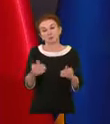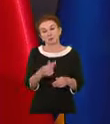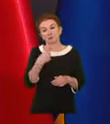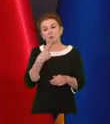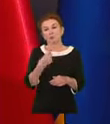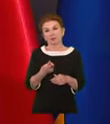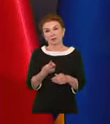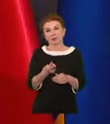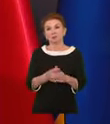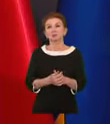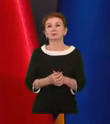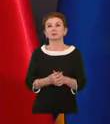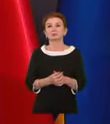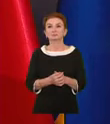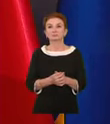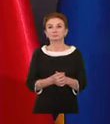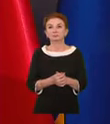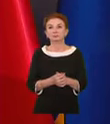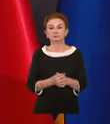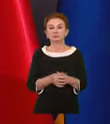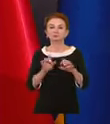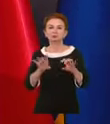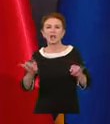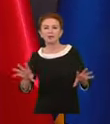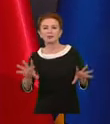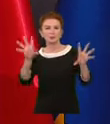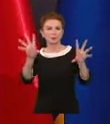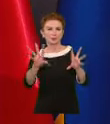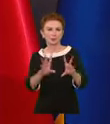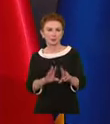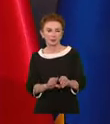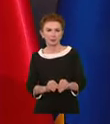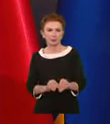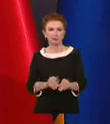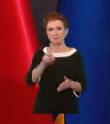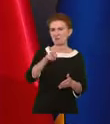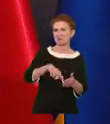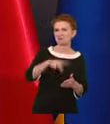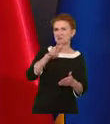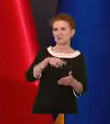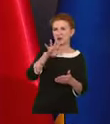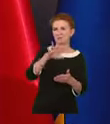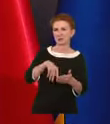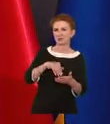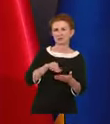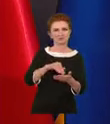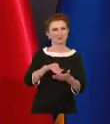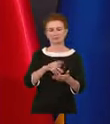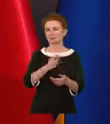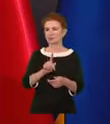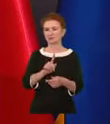całą pewnością powiedzieć, że epidemia wygaśnie za miesiąc, dwa, pięć miesięcy. Jedyną datą,